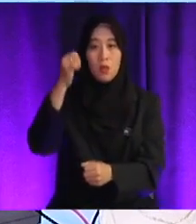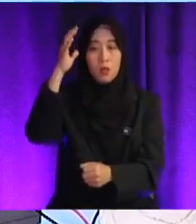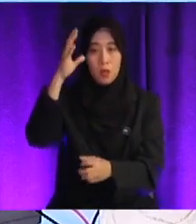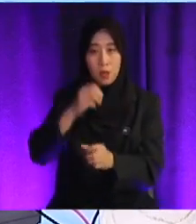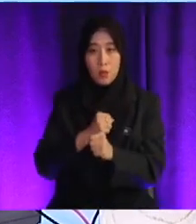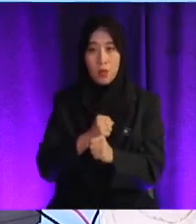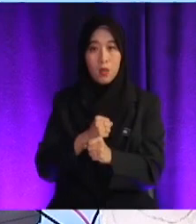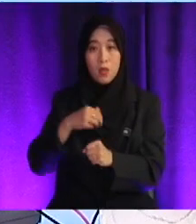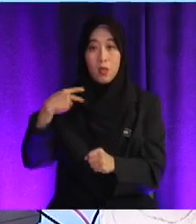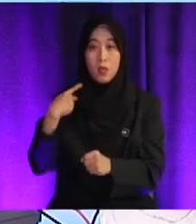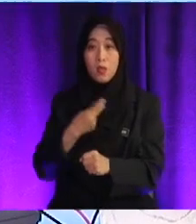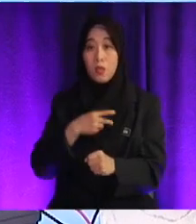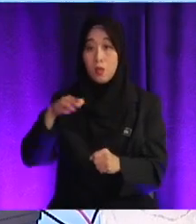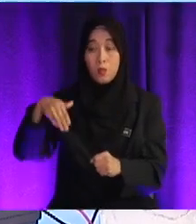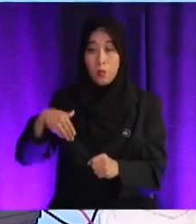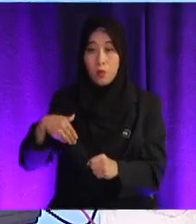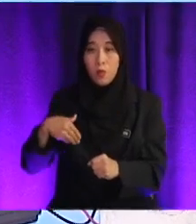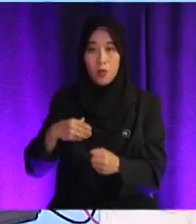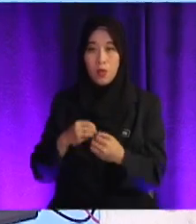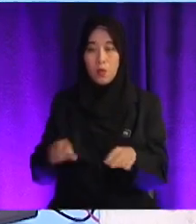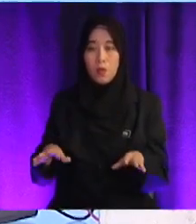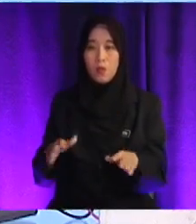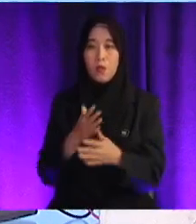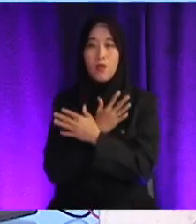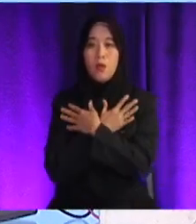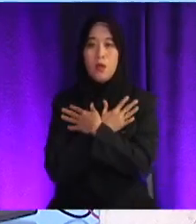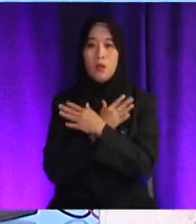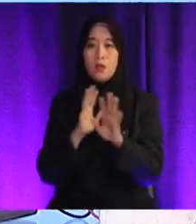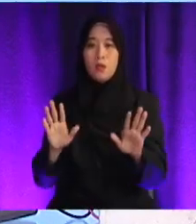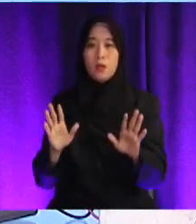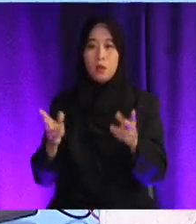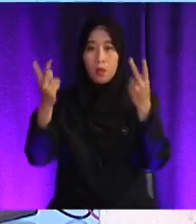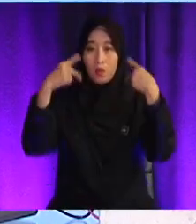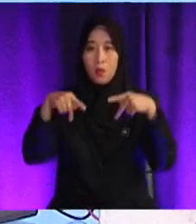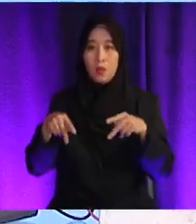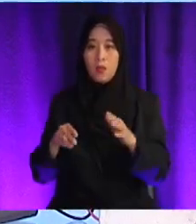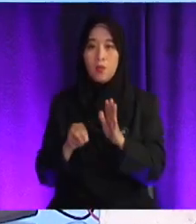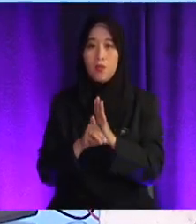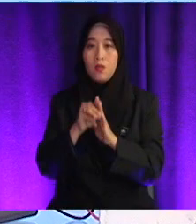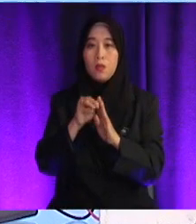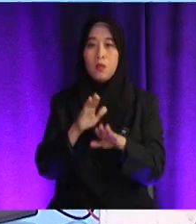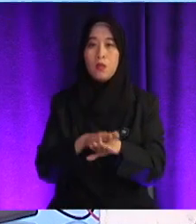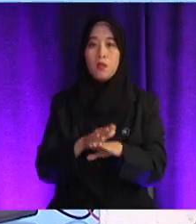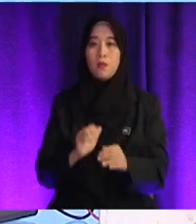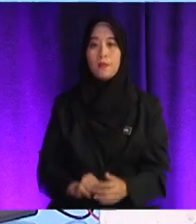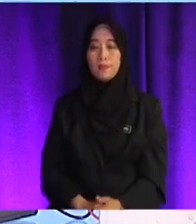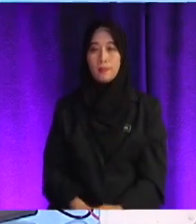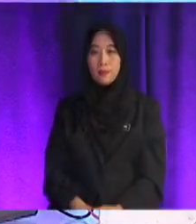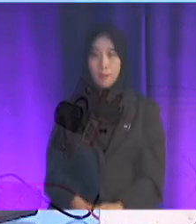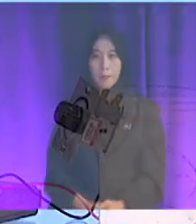habis lagi lah. Kita nak berhenti rehat dulu. Boleh cikgu? Boleh. Selepas ini kita akan kembali dalam Menengah Atas.